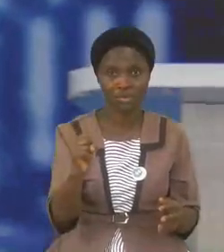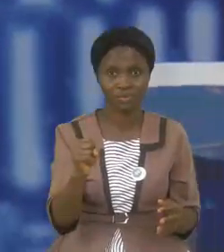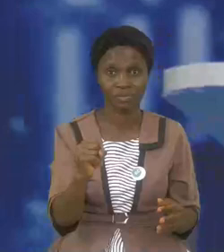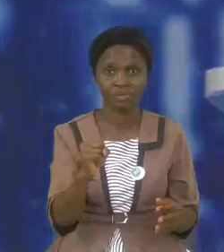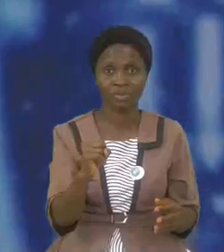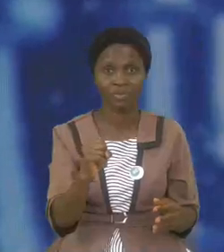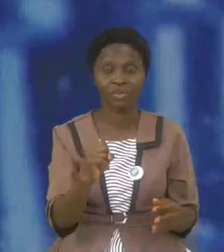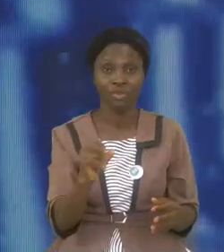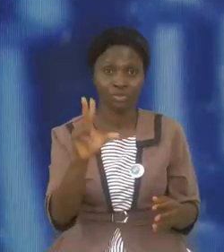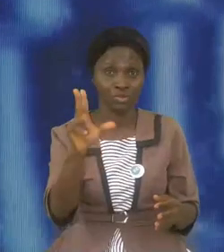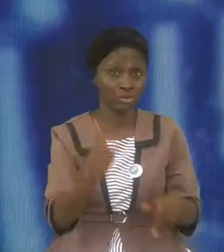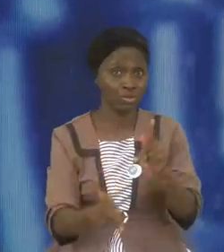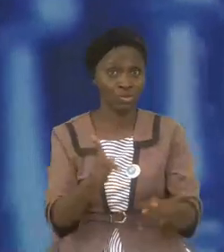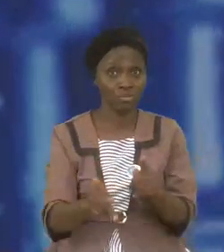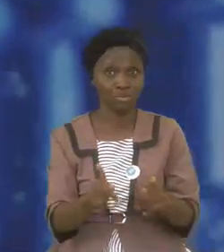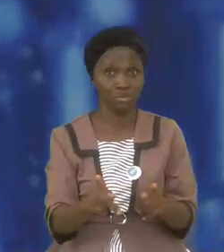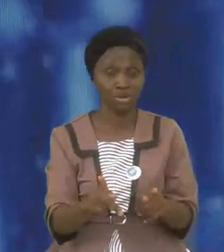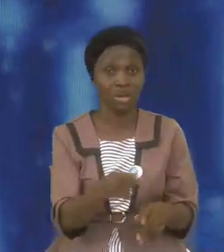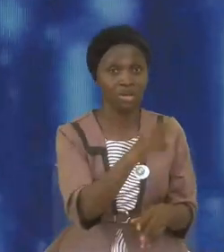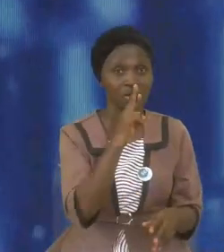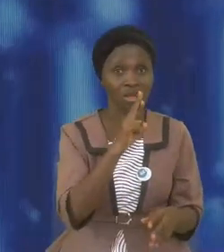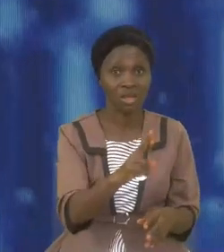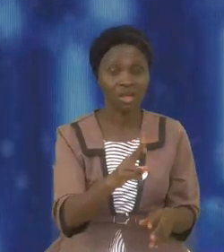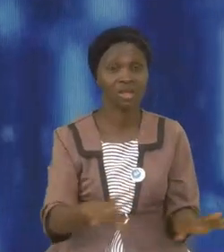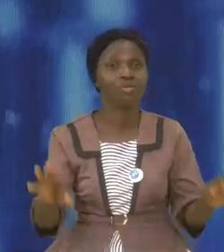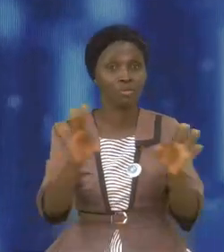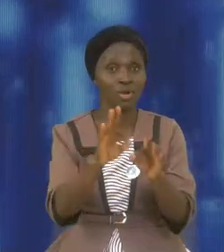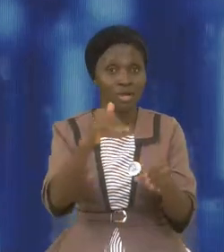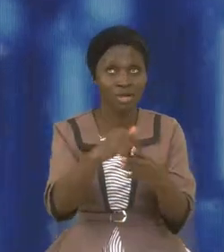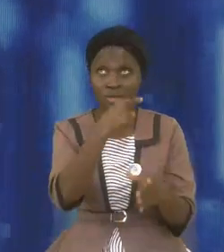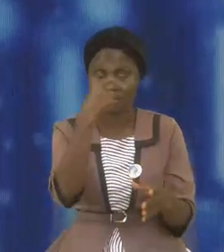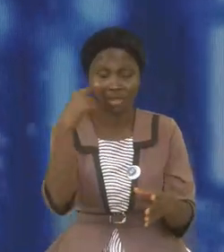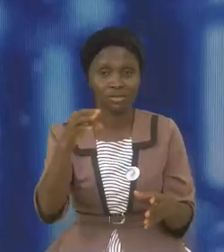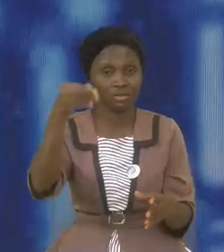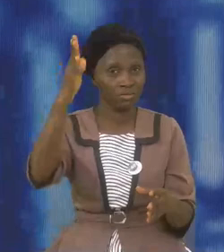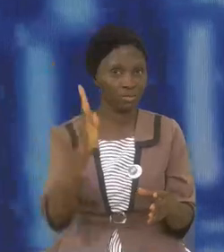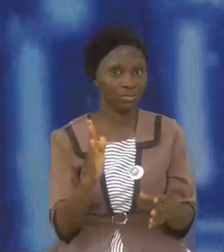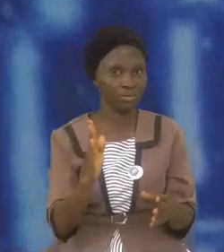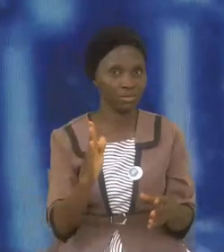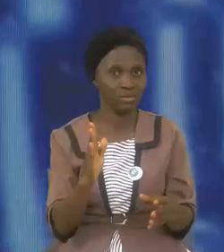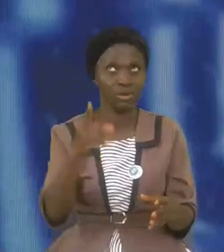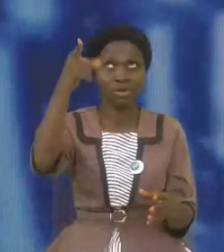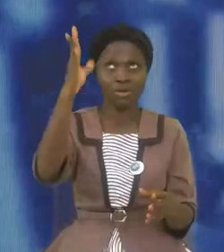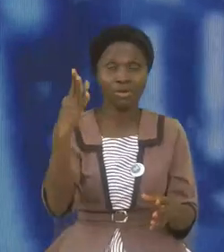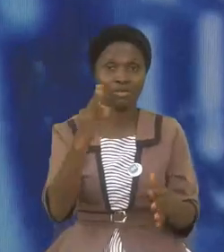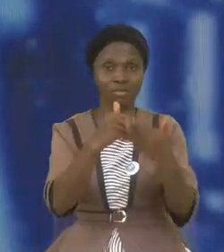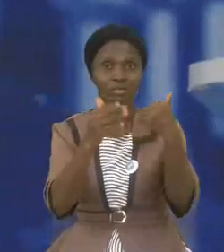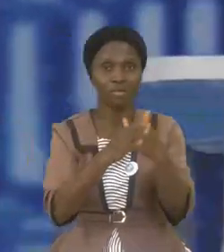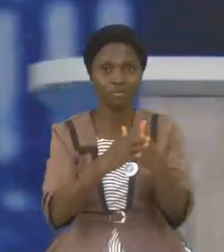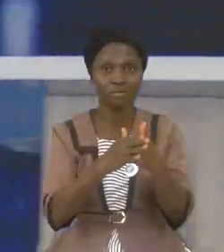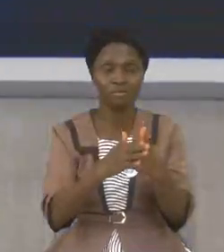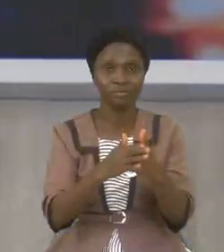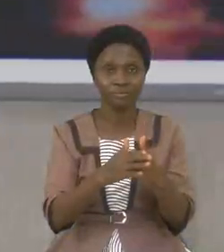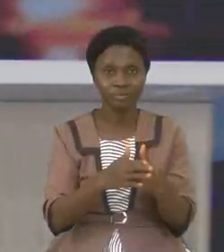Meshach, Abednego. Sadrach, Meshach, Abednego, et ces trois-là, ouais, ils étaient si importants